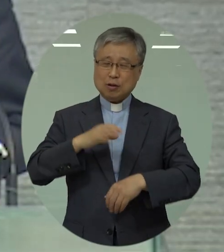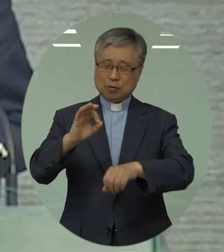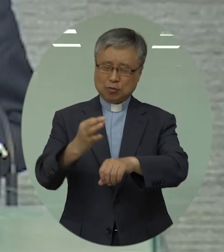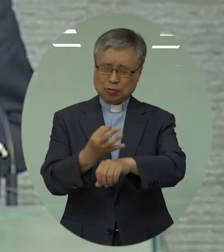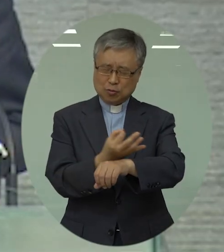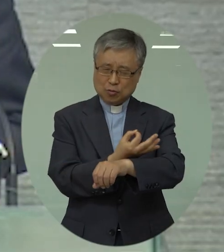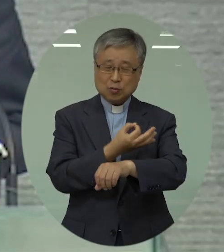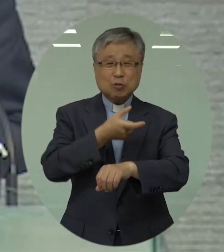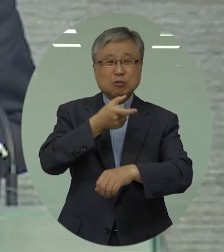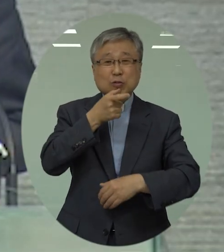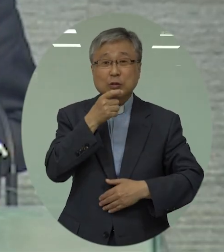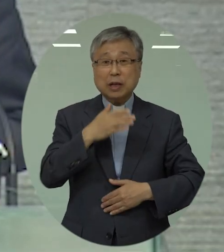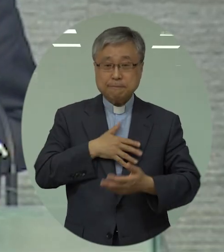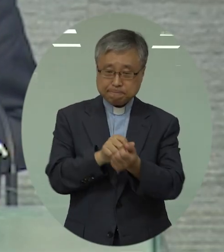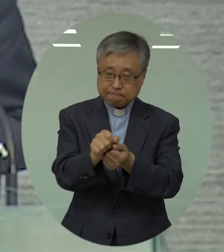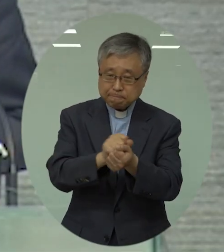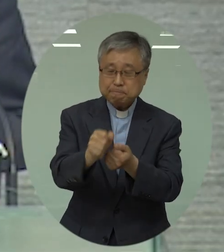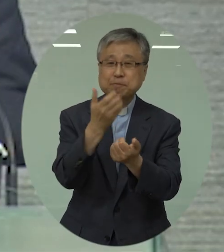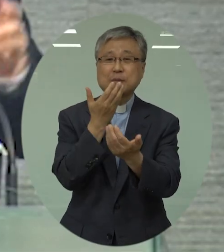씻어달라고.